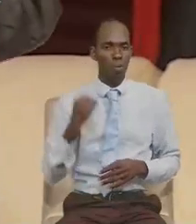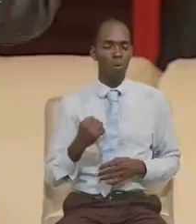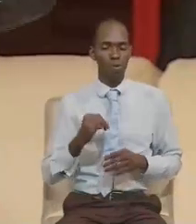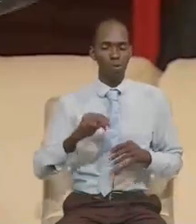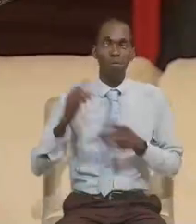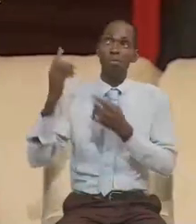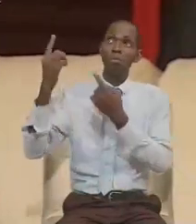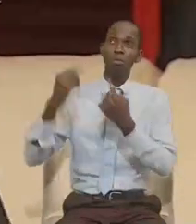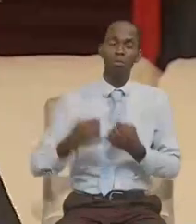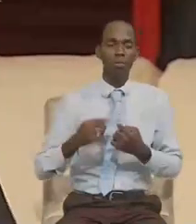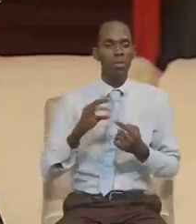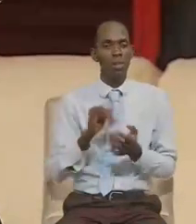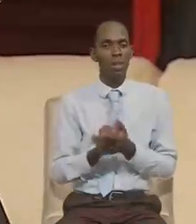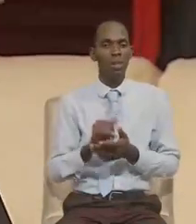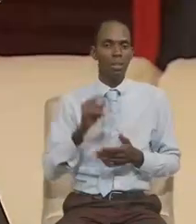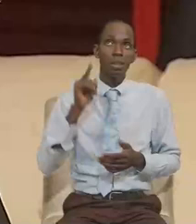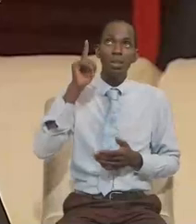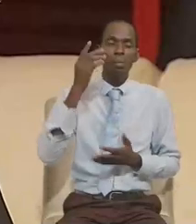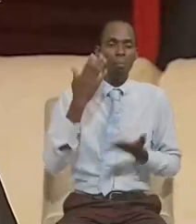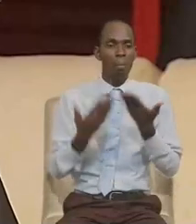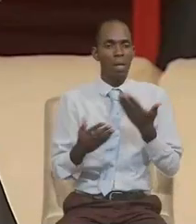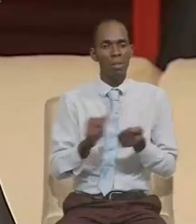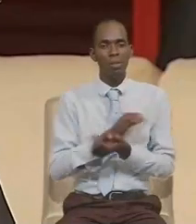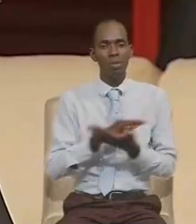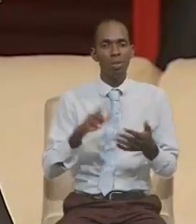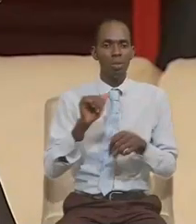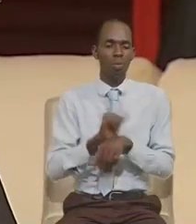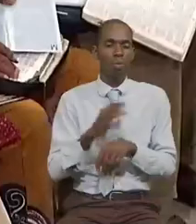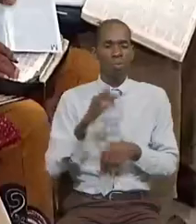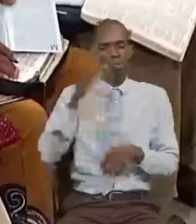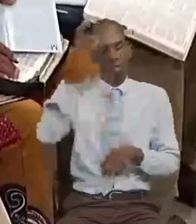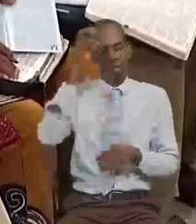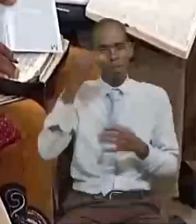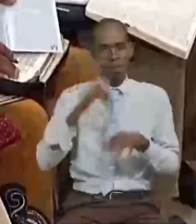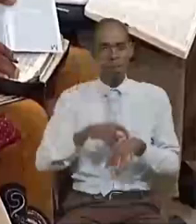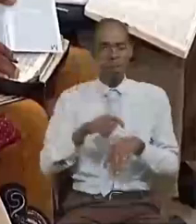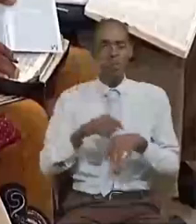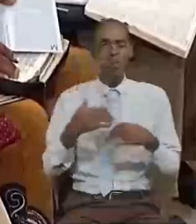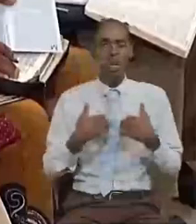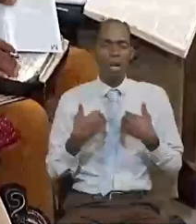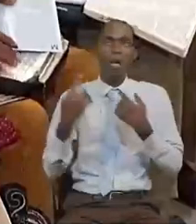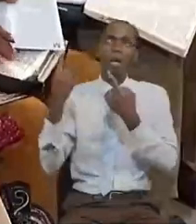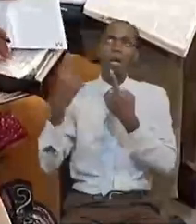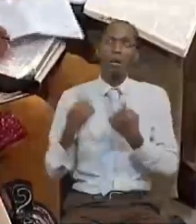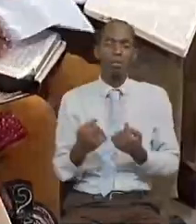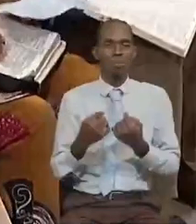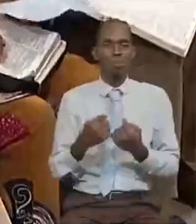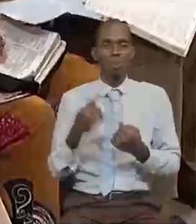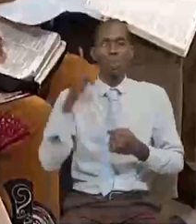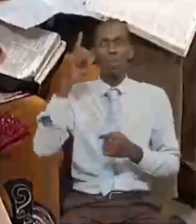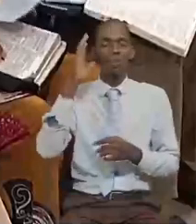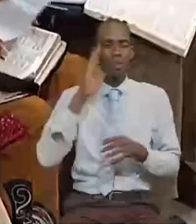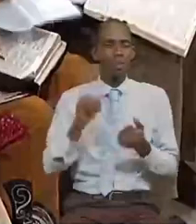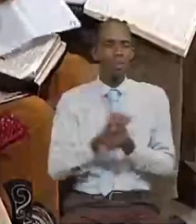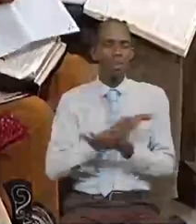les œuvres du diable. L'heure a sonné. Il va détruire toutes les œuvres du